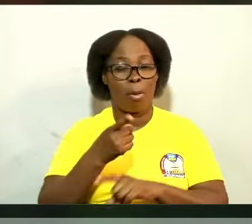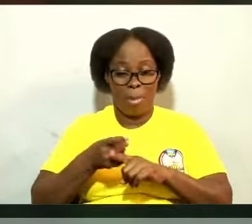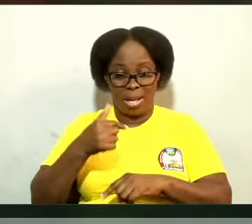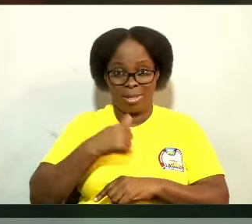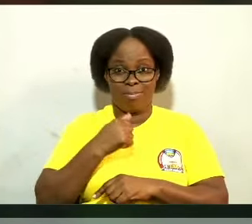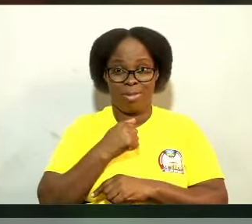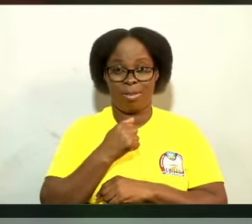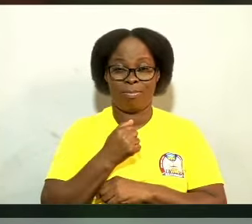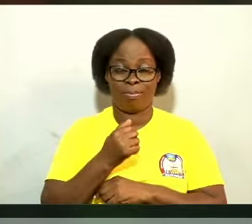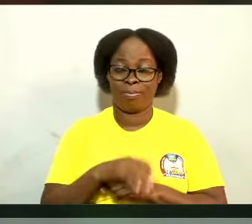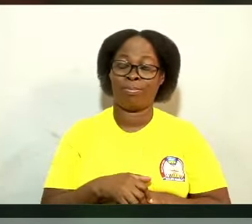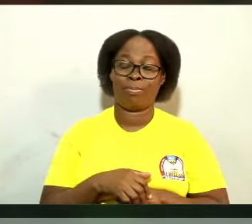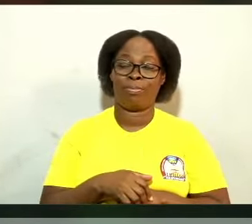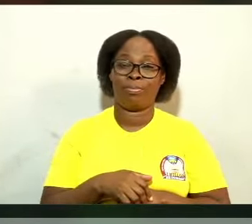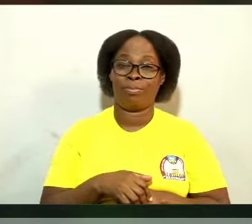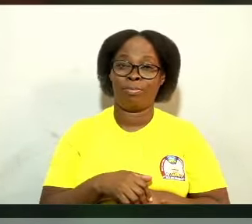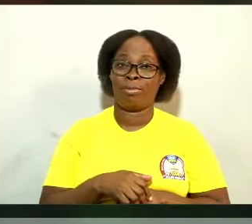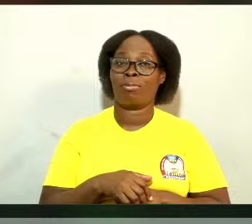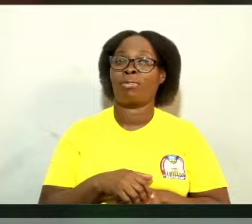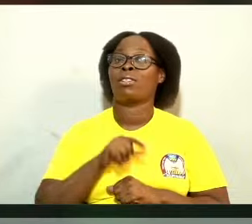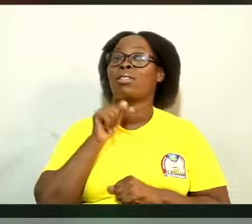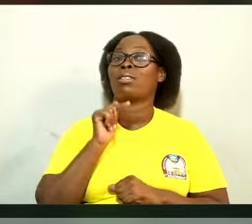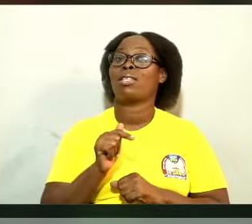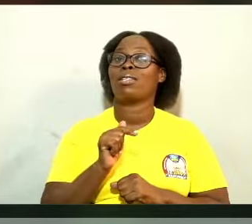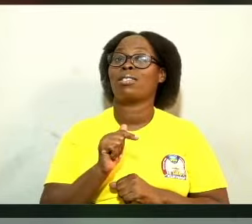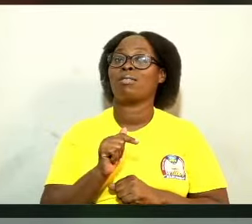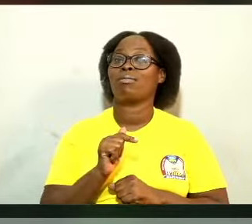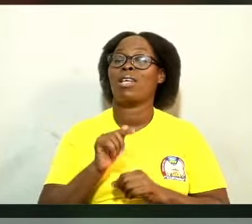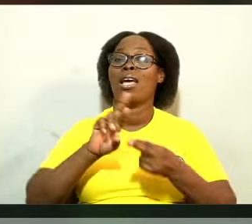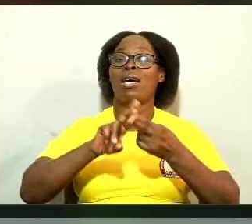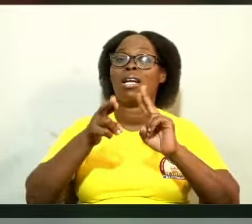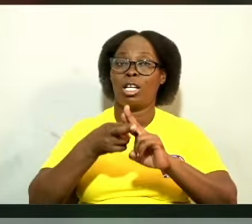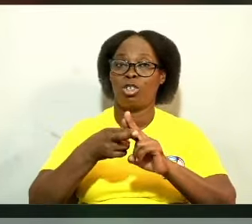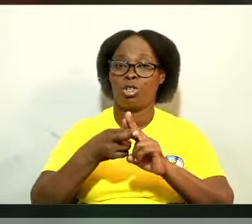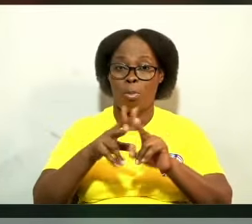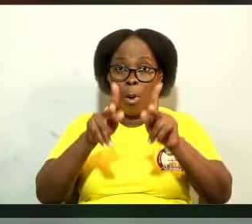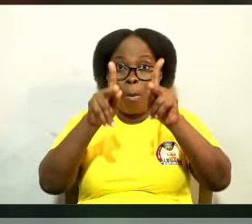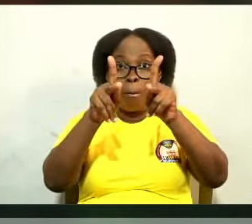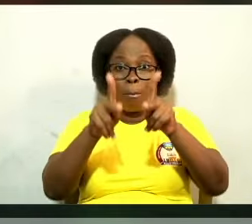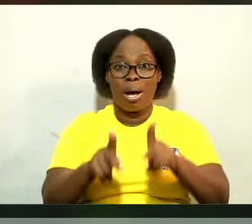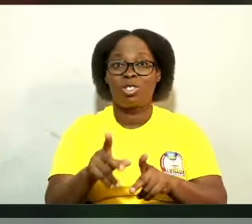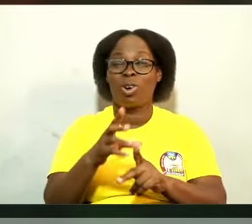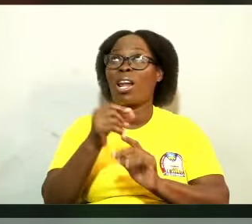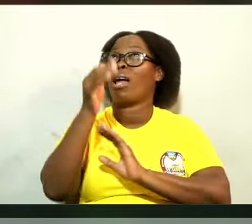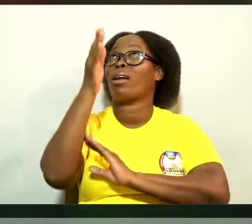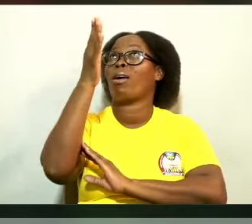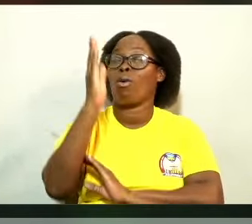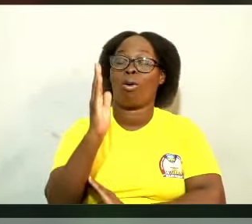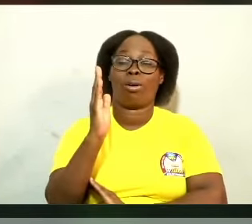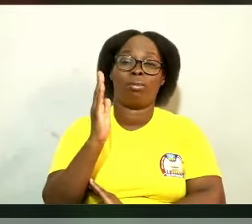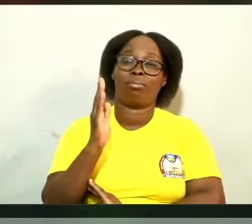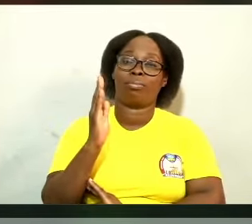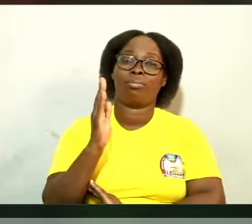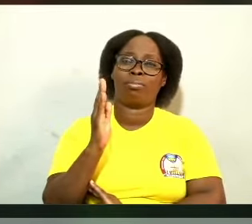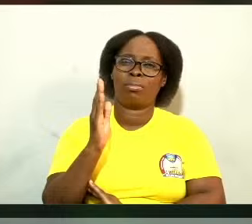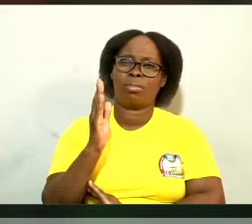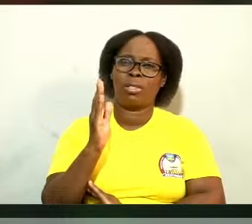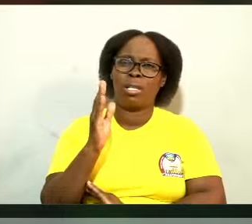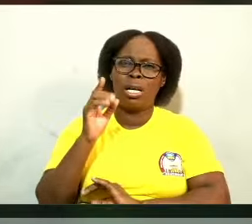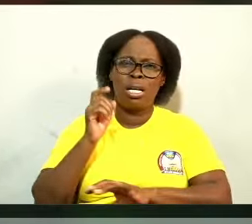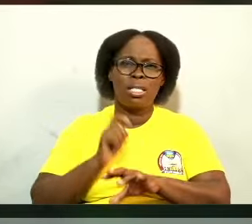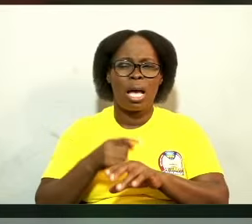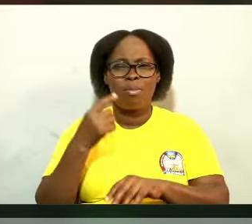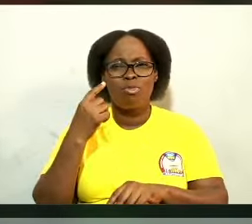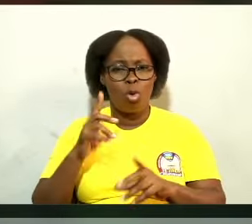mimi. Hiyo ni uhusiano wa mtu na Mungu. Ukikuta leo mtu